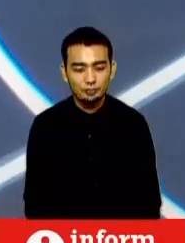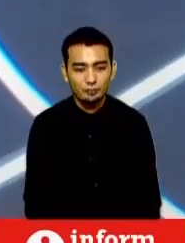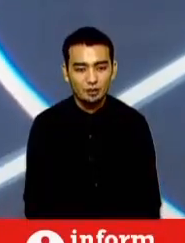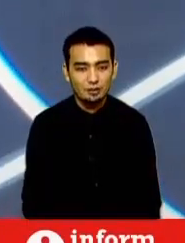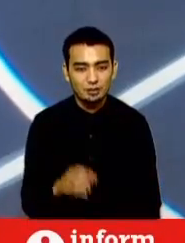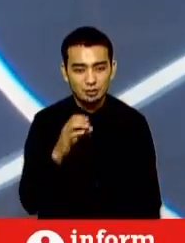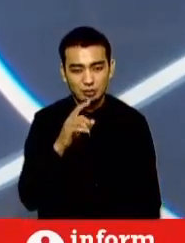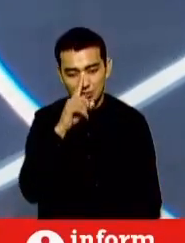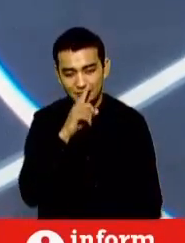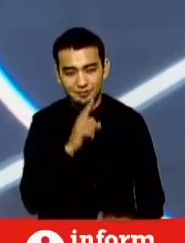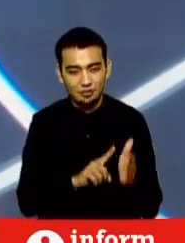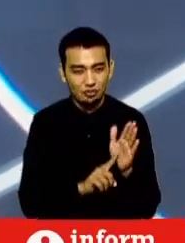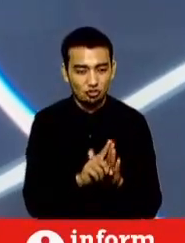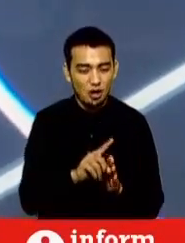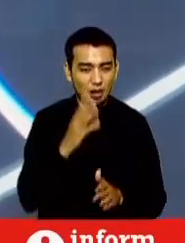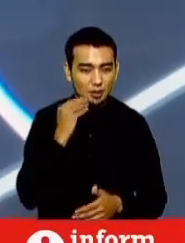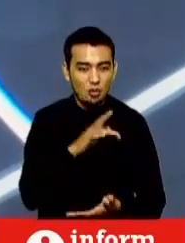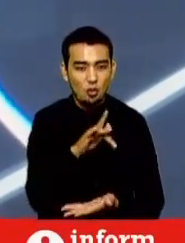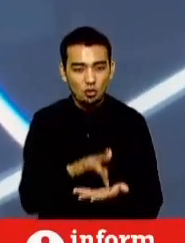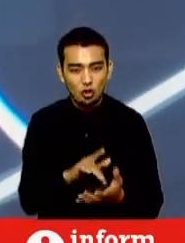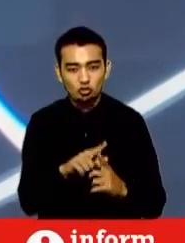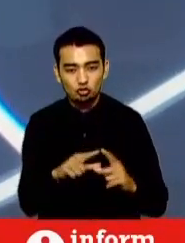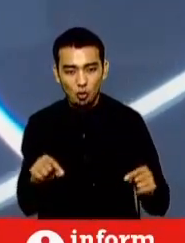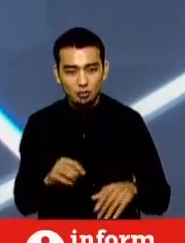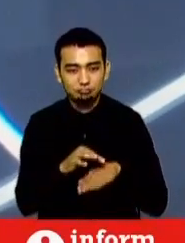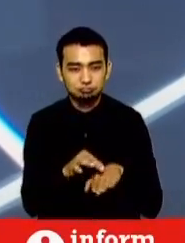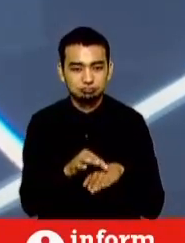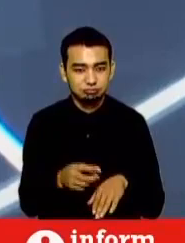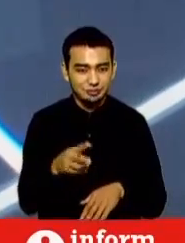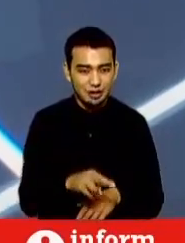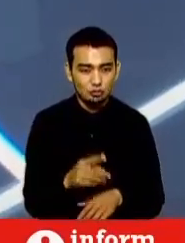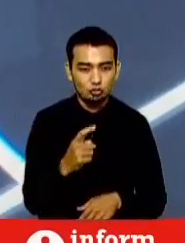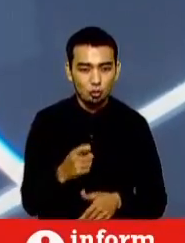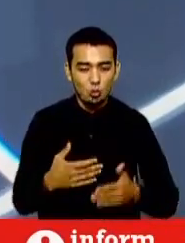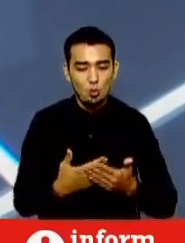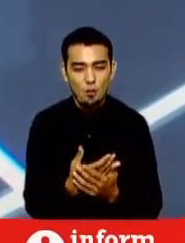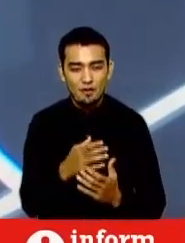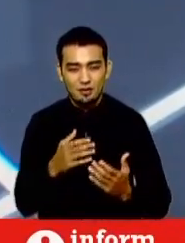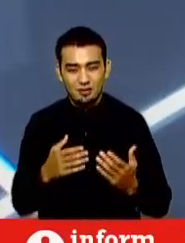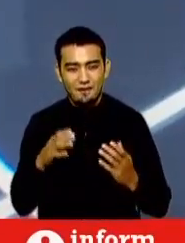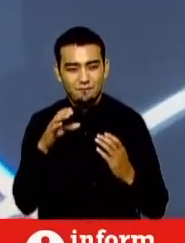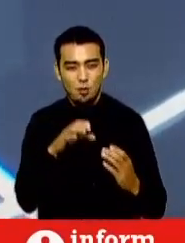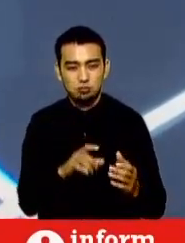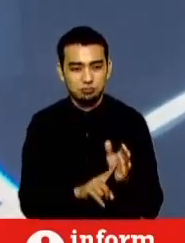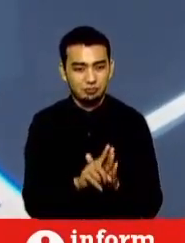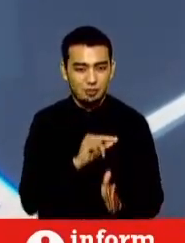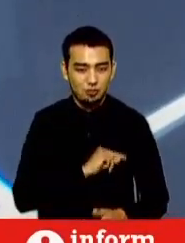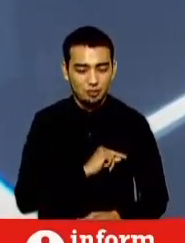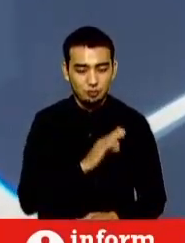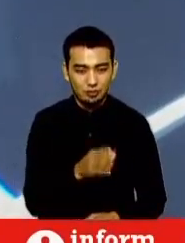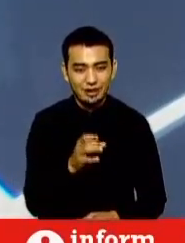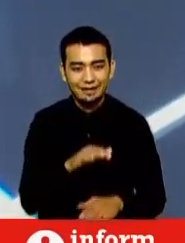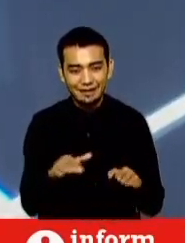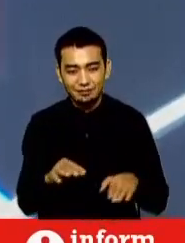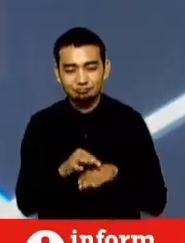Kürkek ayına bastap, Almaty qalasının okuşların mektepke tasmaldau üçün 100 jaña avtobus iske qosılatın bolat. Ballardın kaupsızlığın